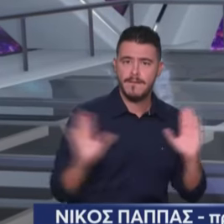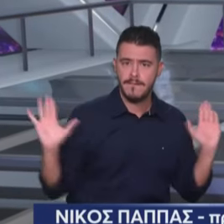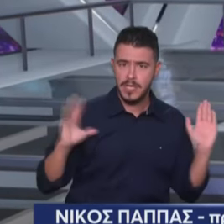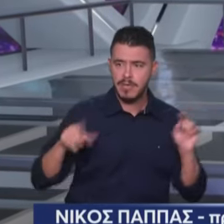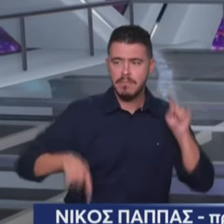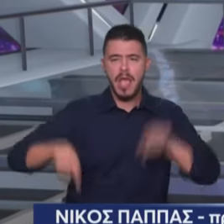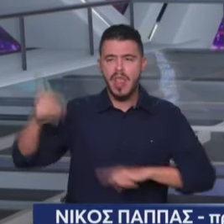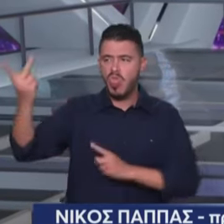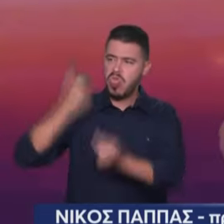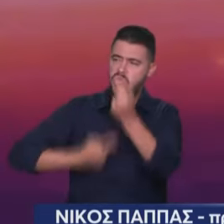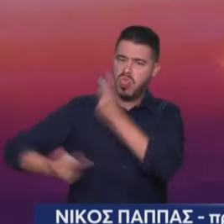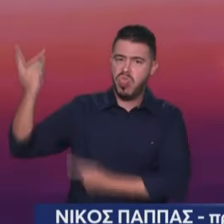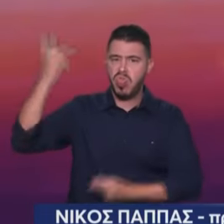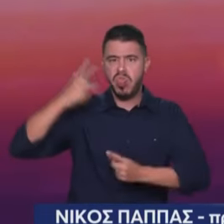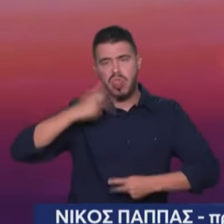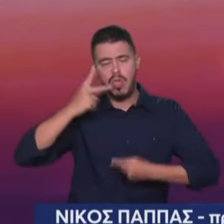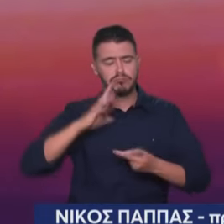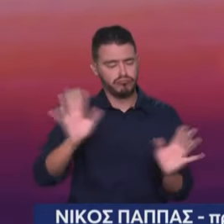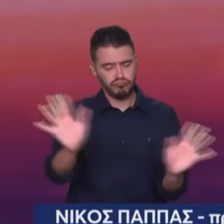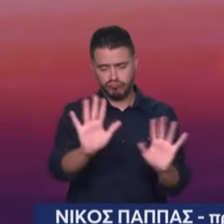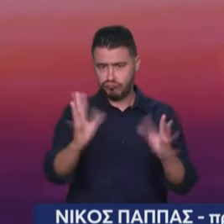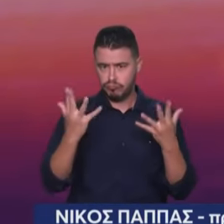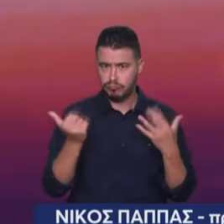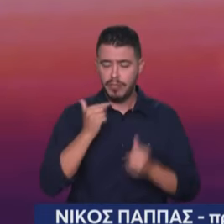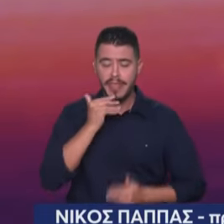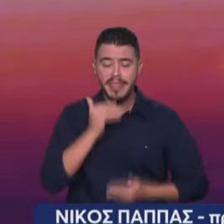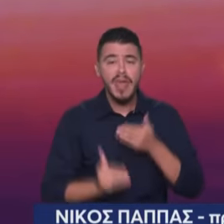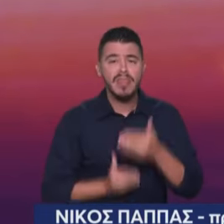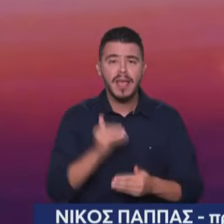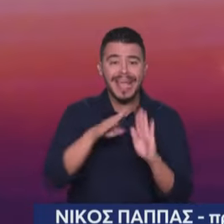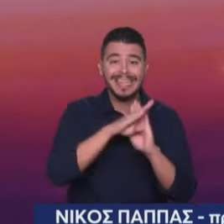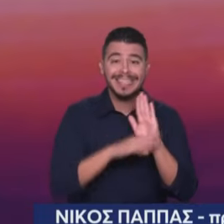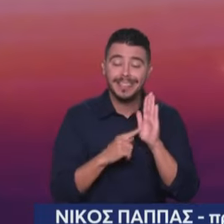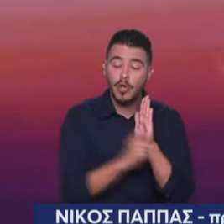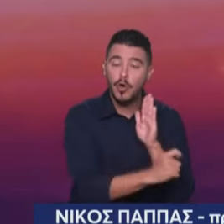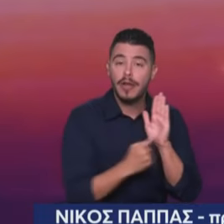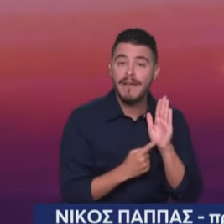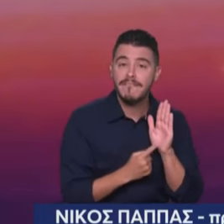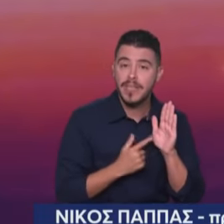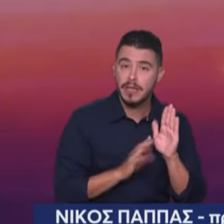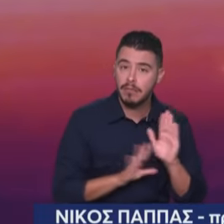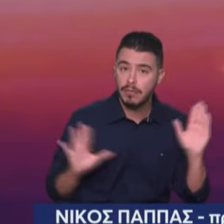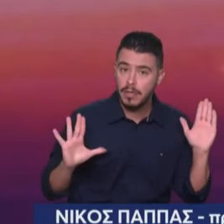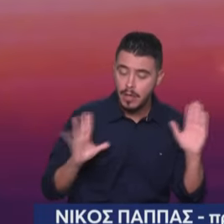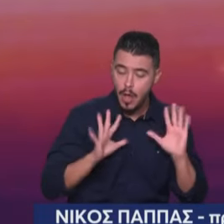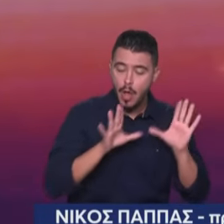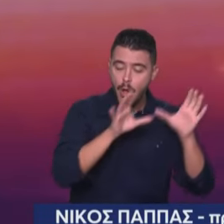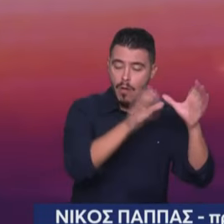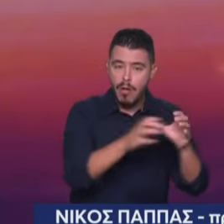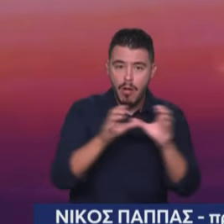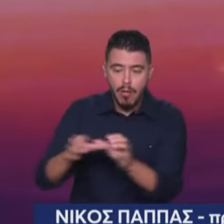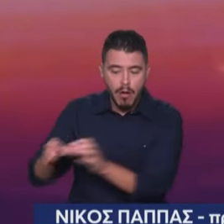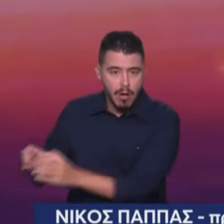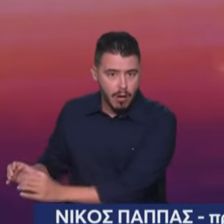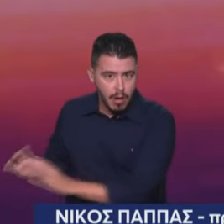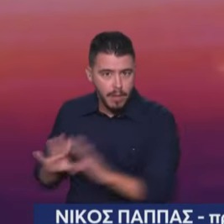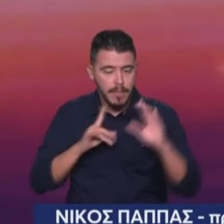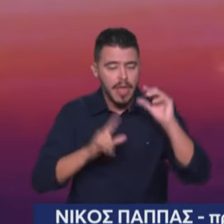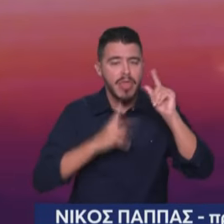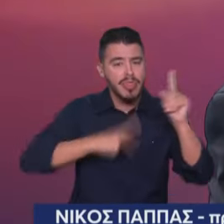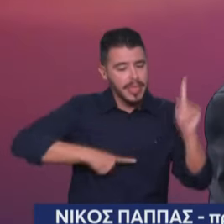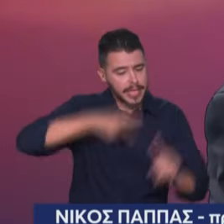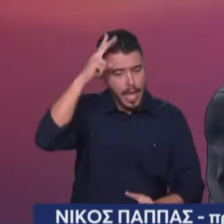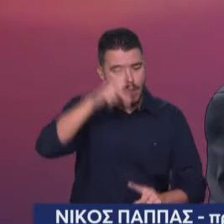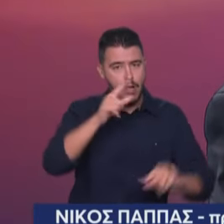διαδικασιών εκτός καταστατικού κτλ. Είναι διαδικασίες οι οποίες προβλέπονται από το καταστατικό. Εγώ διαφώνησα με τη μορφή ανοιχτά, αλλά θα πρέπει